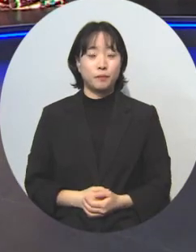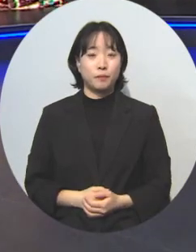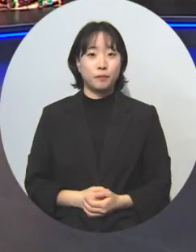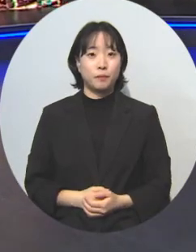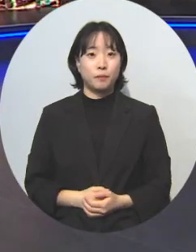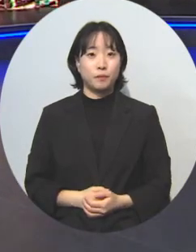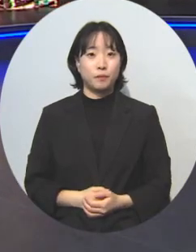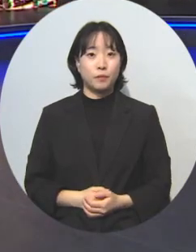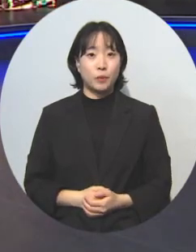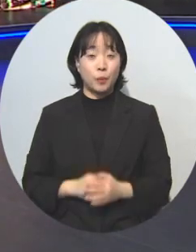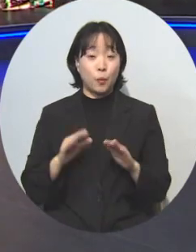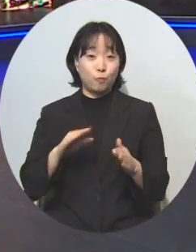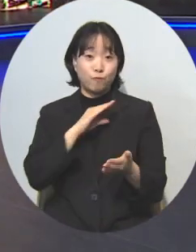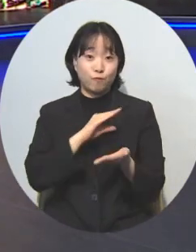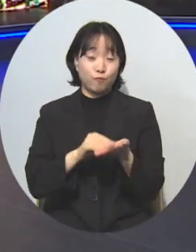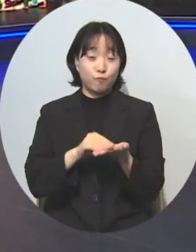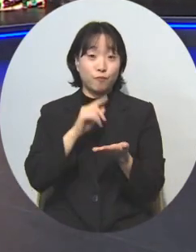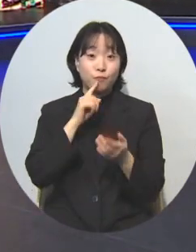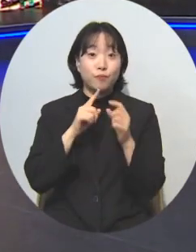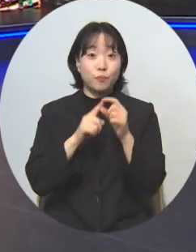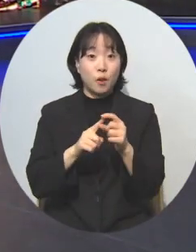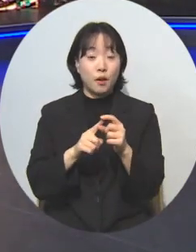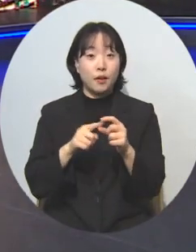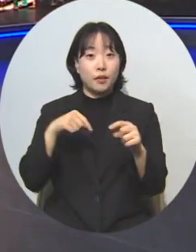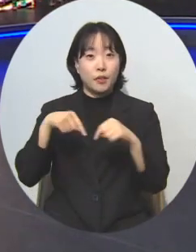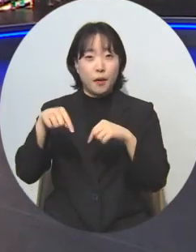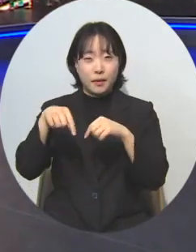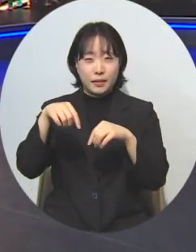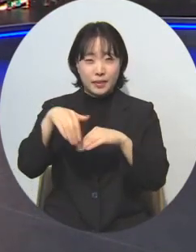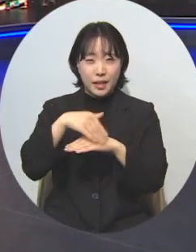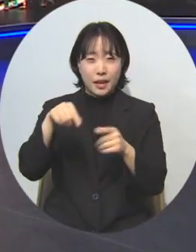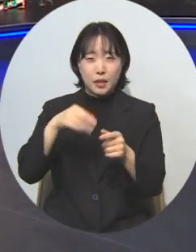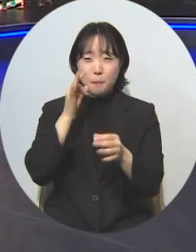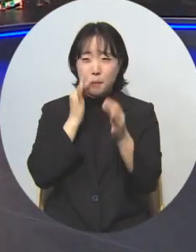정책의 자물쇠를 여는 열쇠말 정책의 틈새 매우기 있습니다